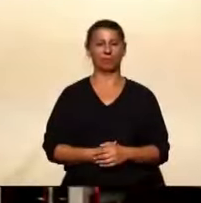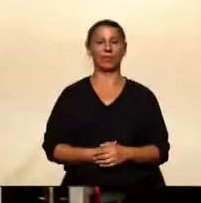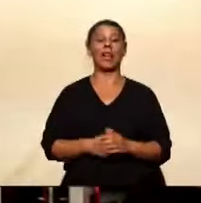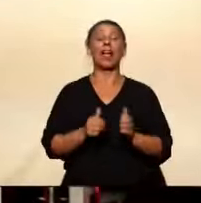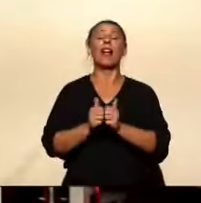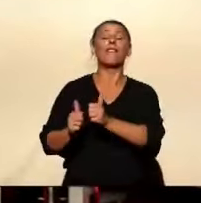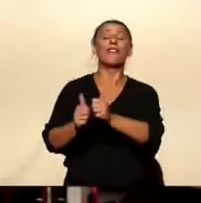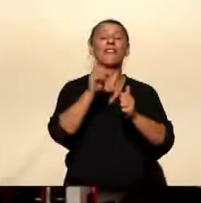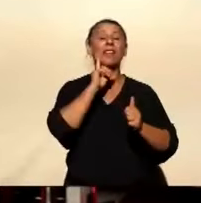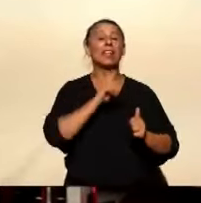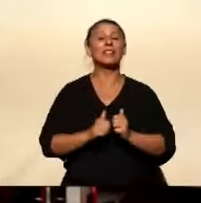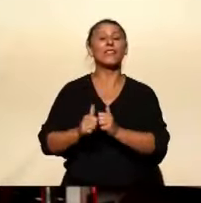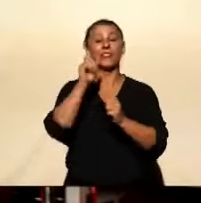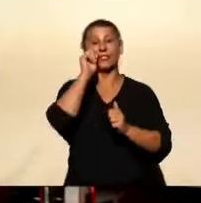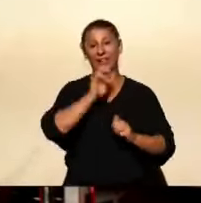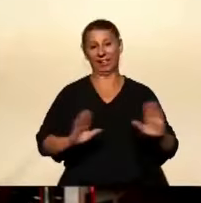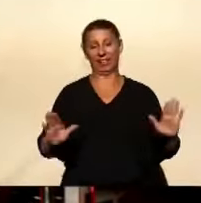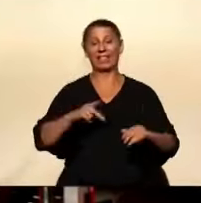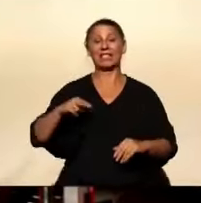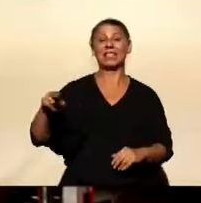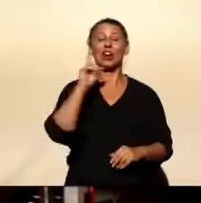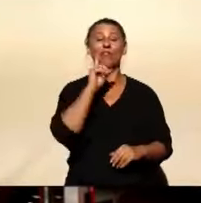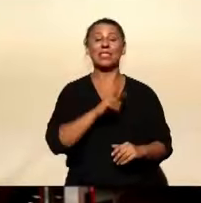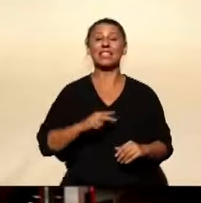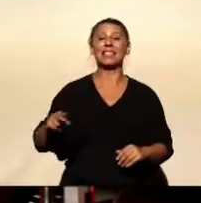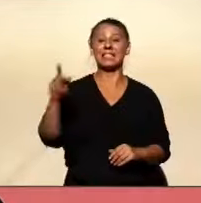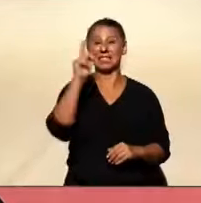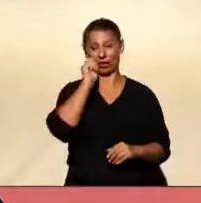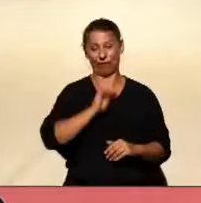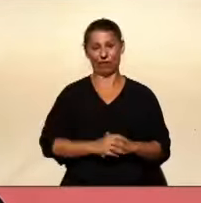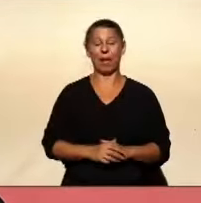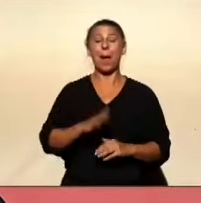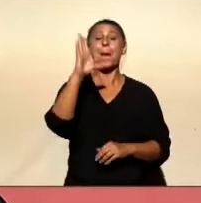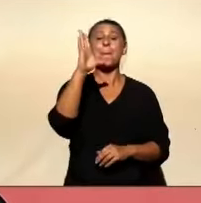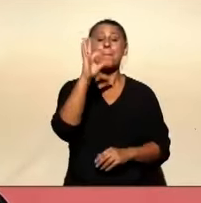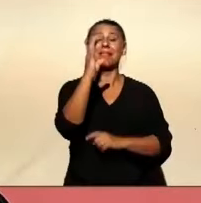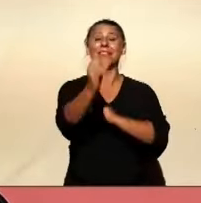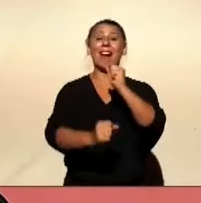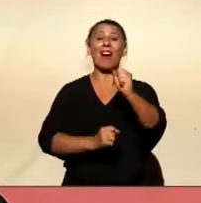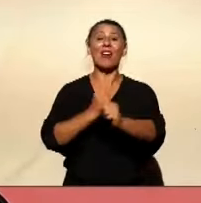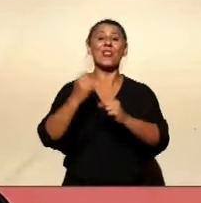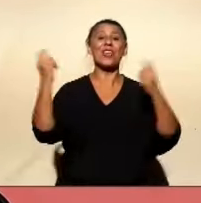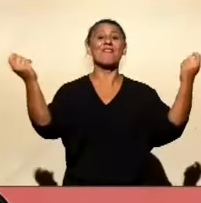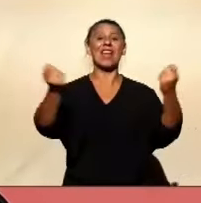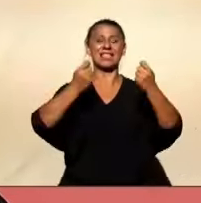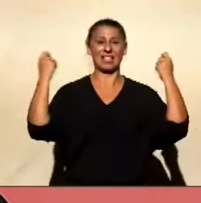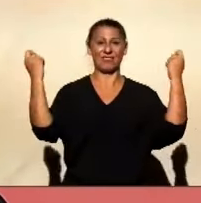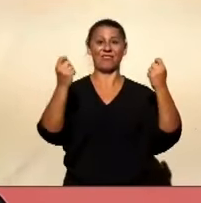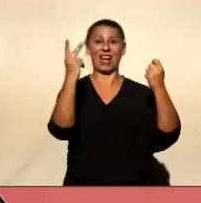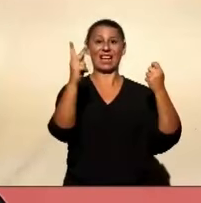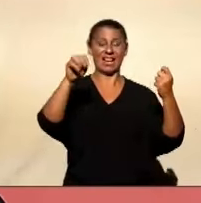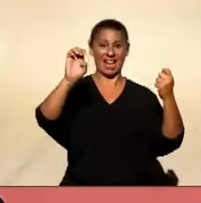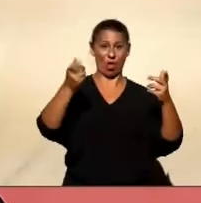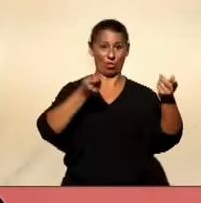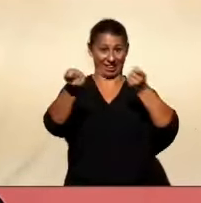Φίλες και φίλοι, συντρόφισσες και σύντροφοι, 50 χρόνια φεστιβάλ ΚΝΕ